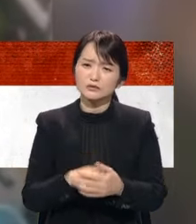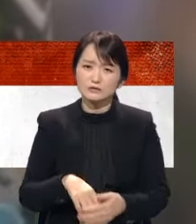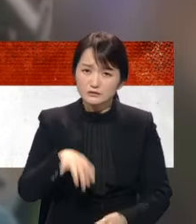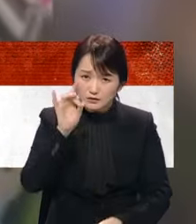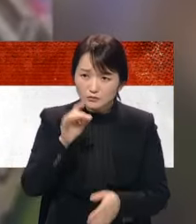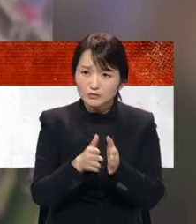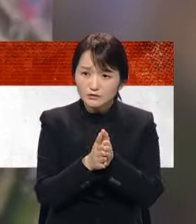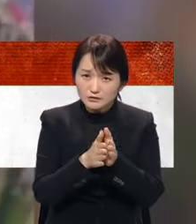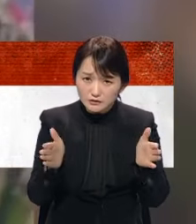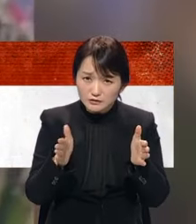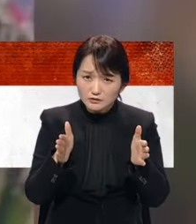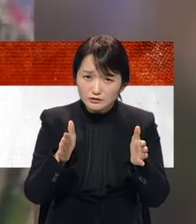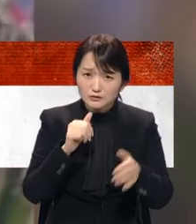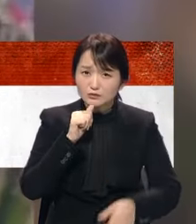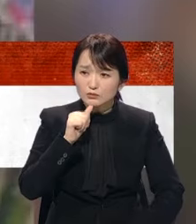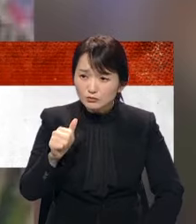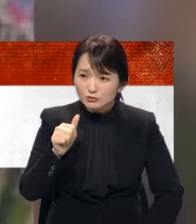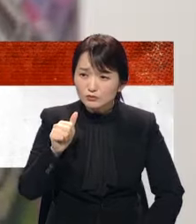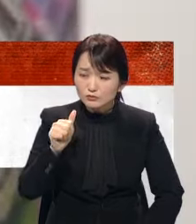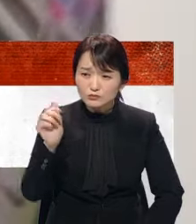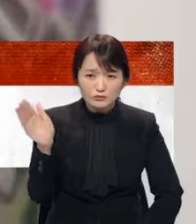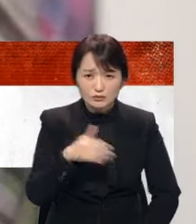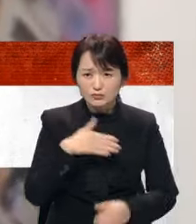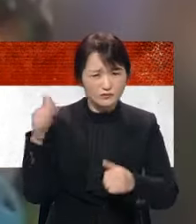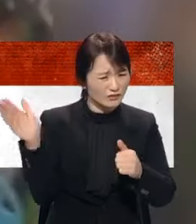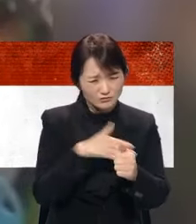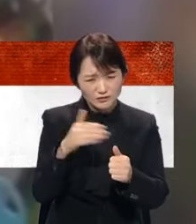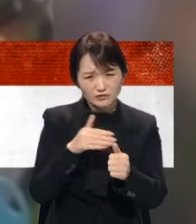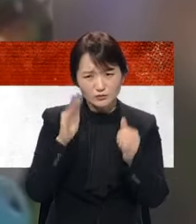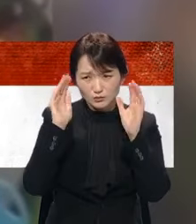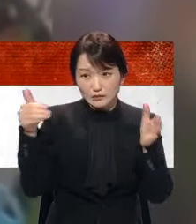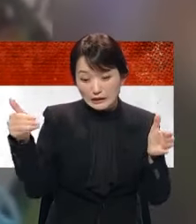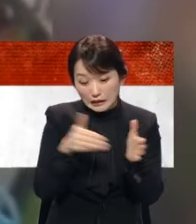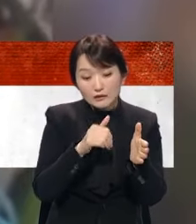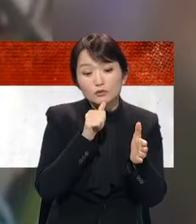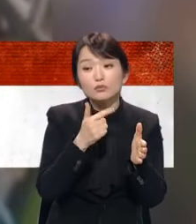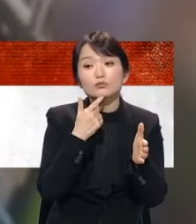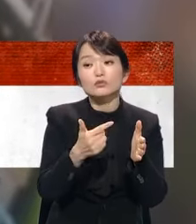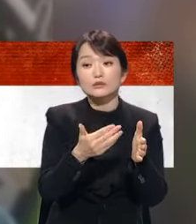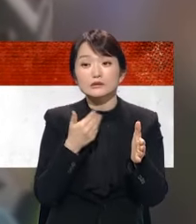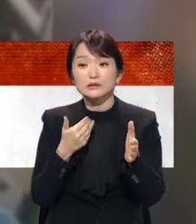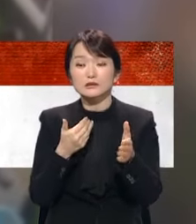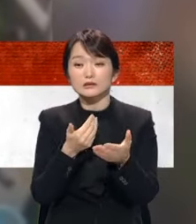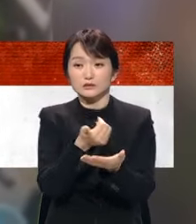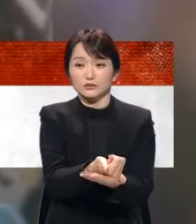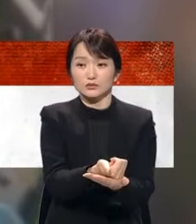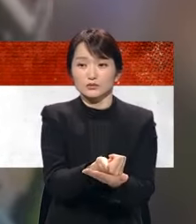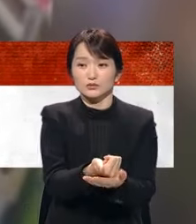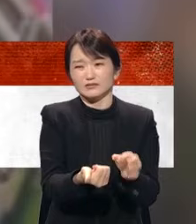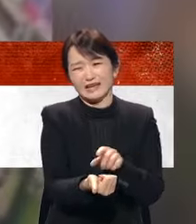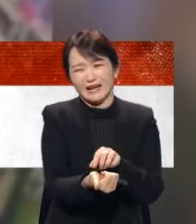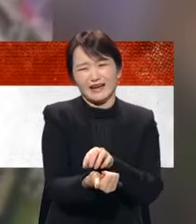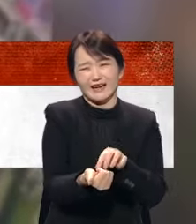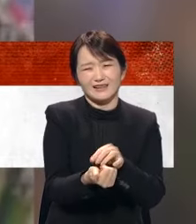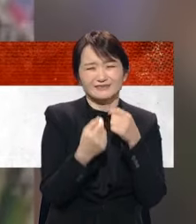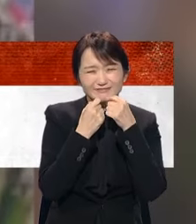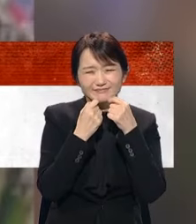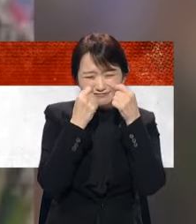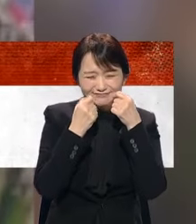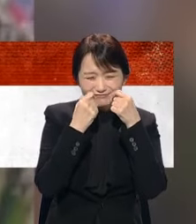처음에 시작하고 5분 지나서부터 계속 맞고 거의 끝나기 한 5, 6분 전에 이제 애를 눕혀서 간지럼 태워가지고 웃게